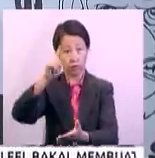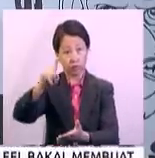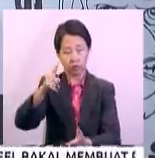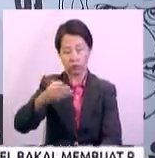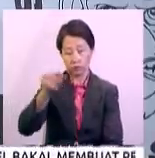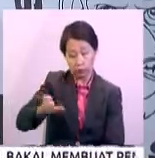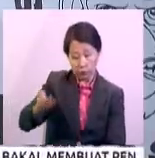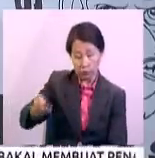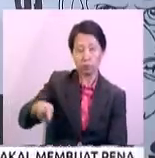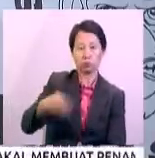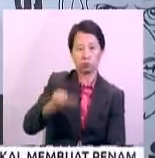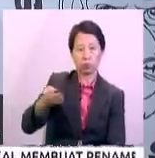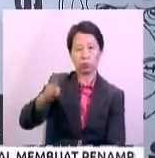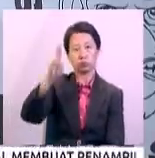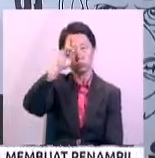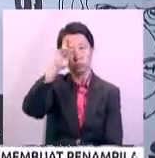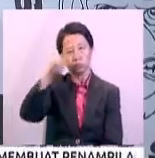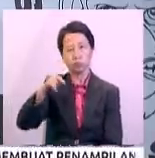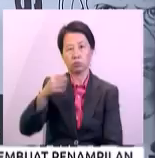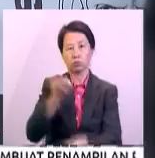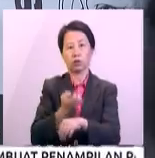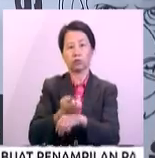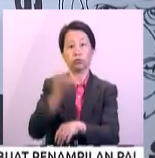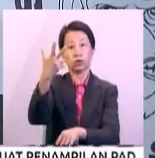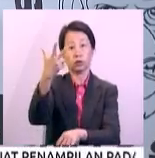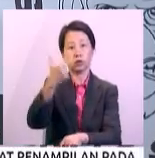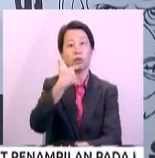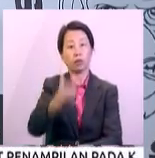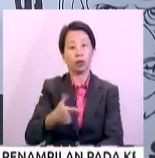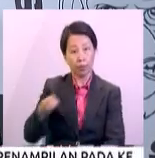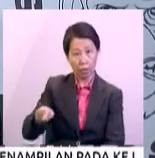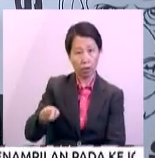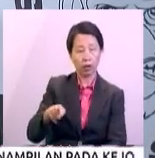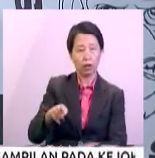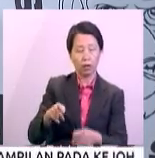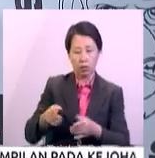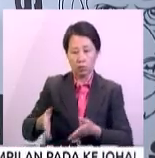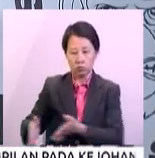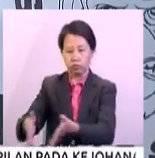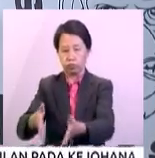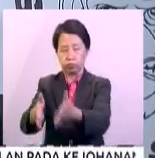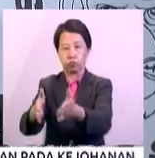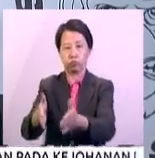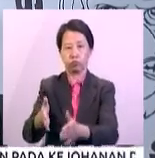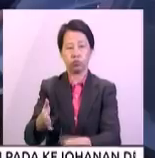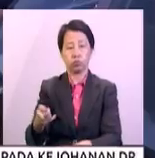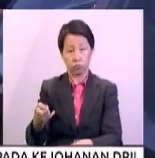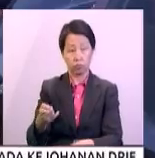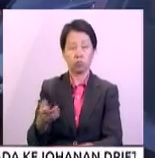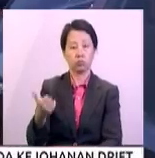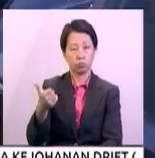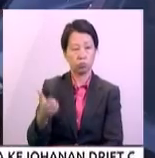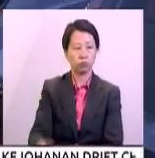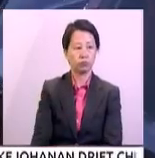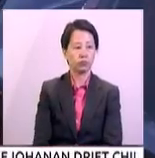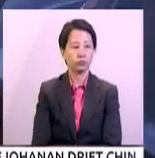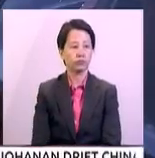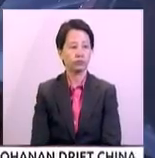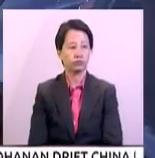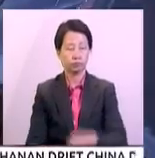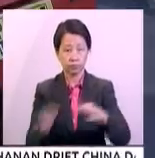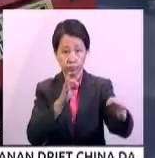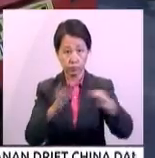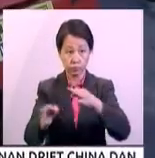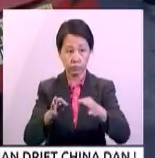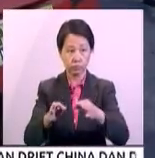fasiliti seperti Batu Tiga yang lama atau track Pasir Gudang yang kita ada sekarang. Mengulas